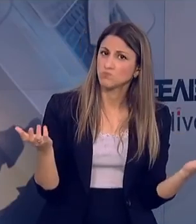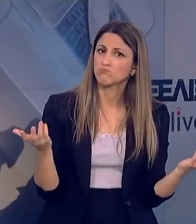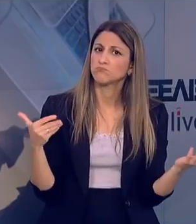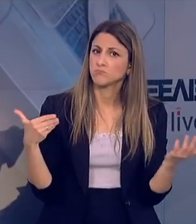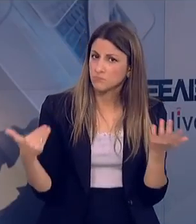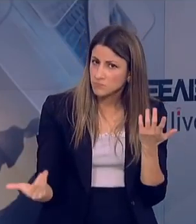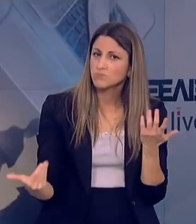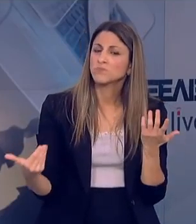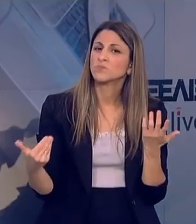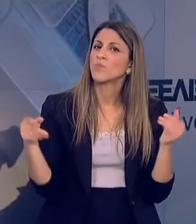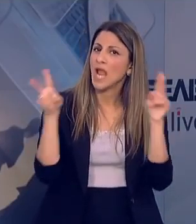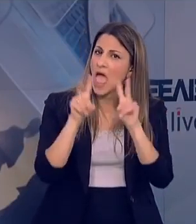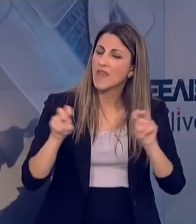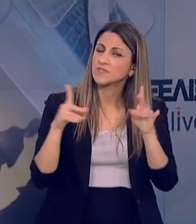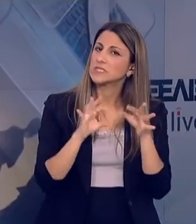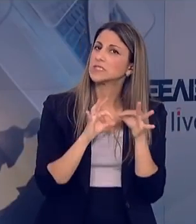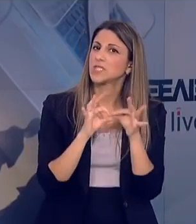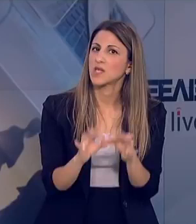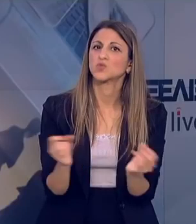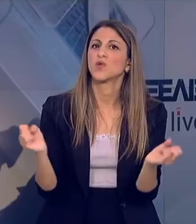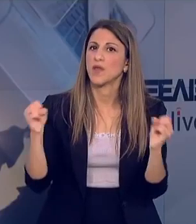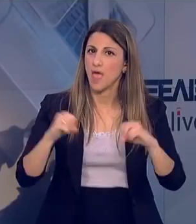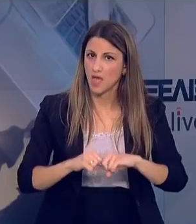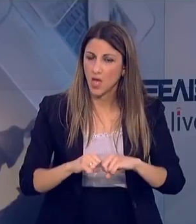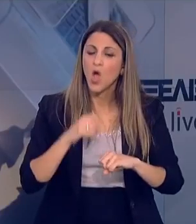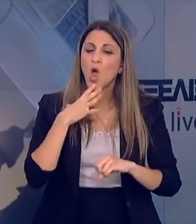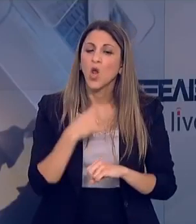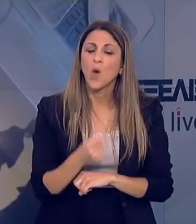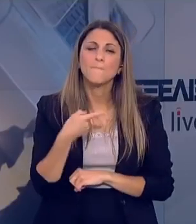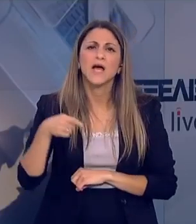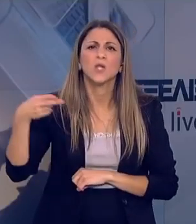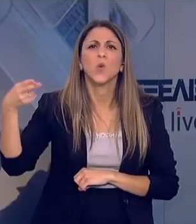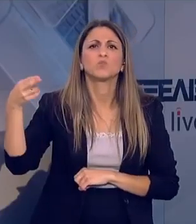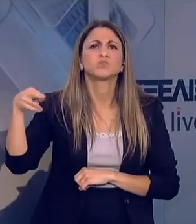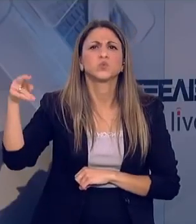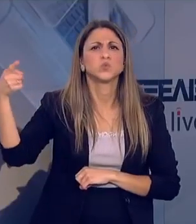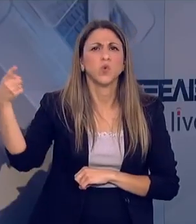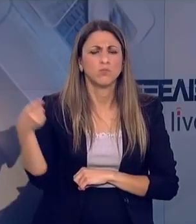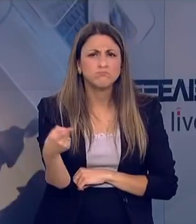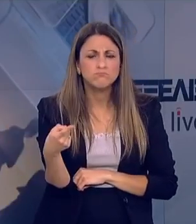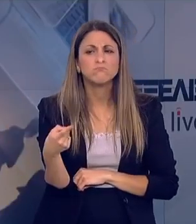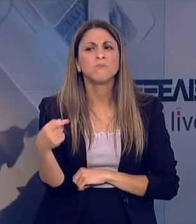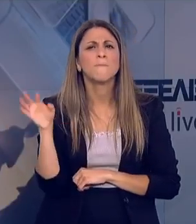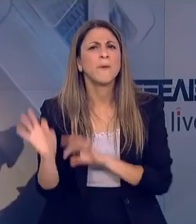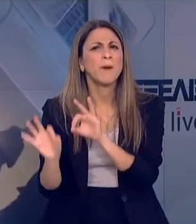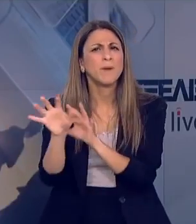κανένα πρόβλημα, το ξεκαθάρισα, διότι η συντριπτική πλειοψηφία αυτών των κρουσμάτων